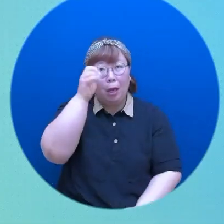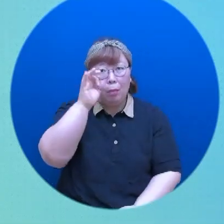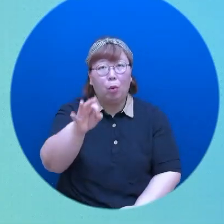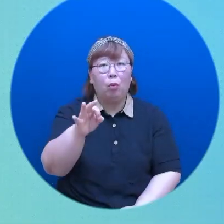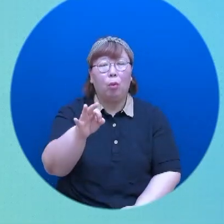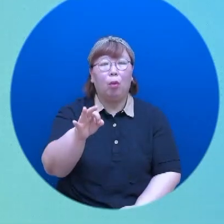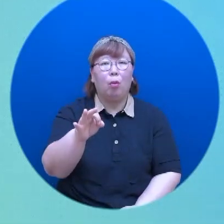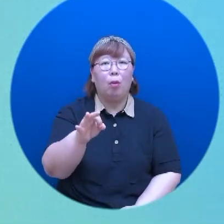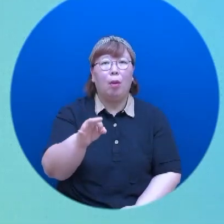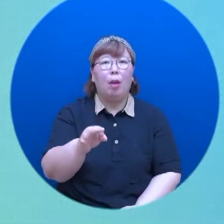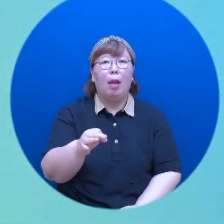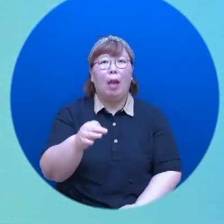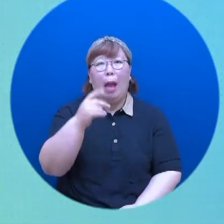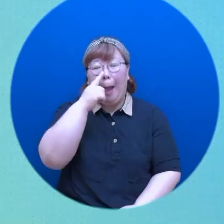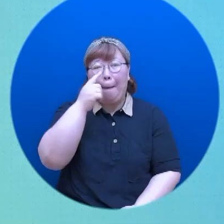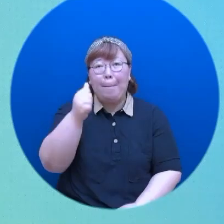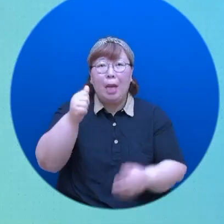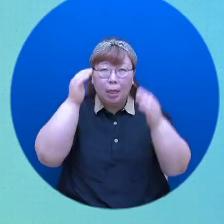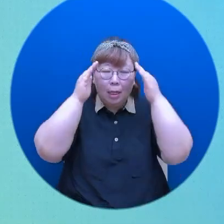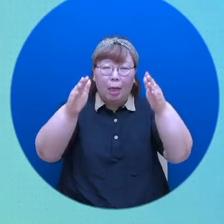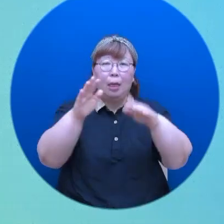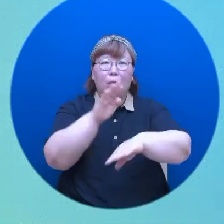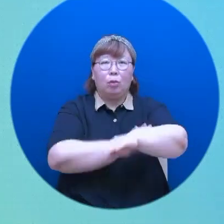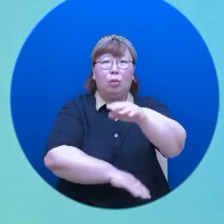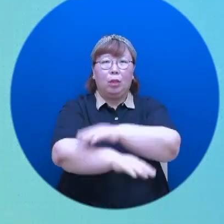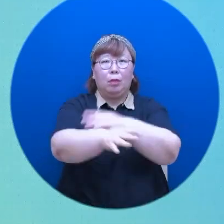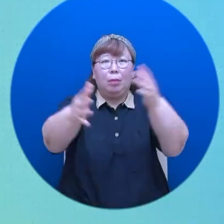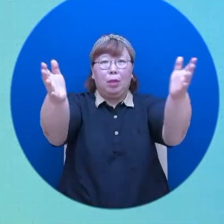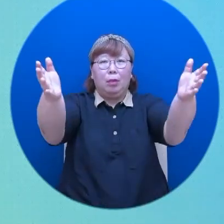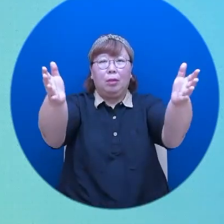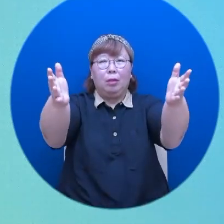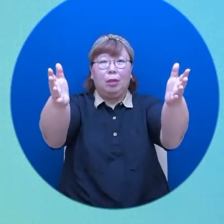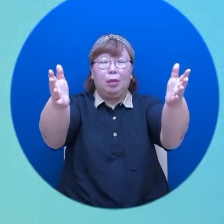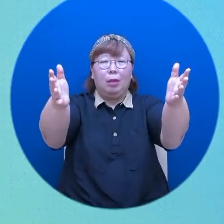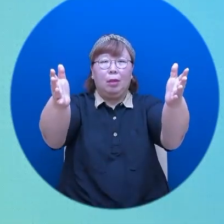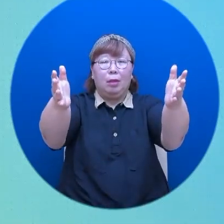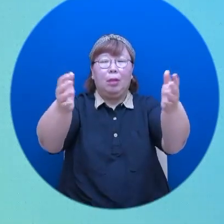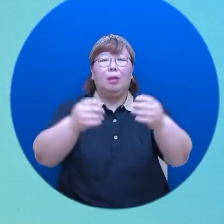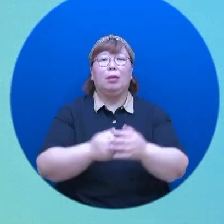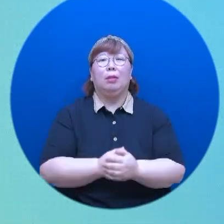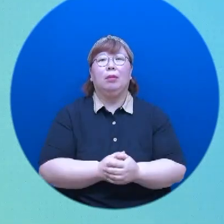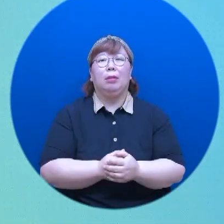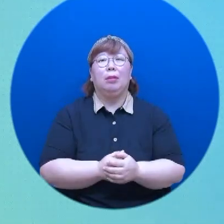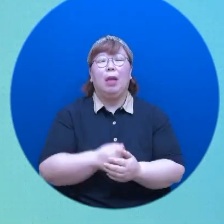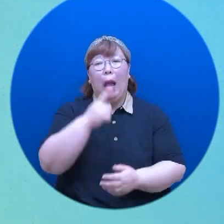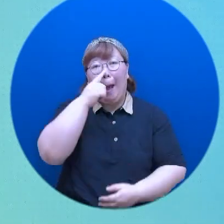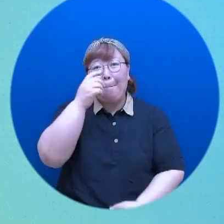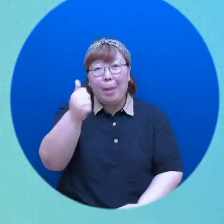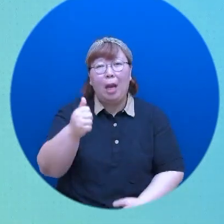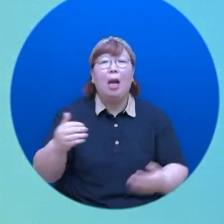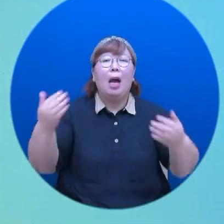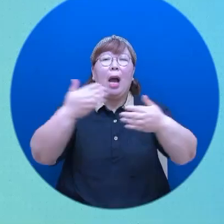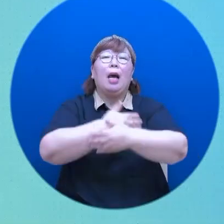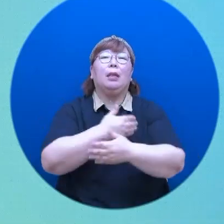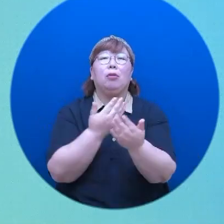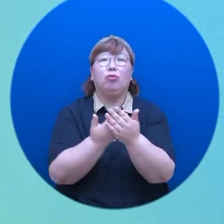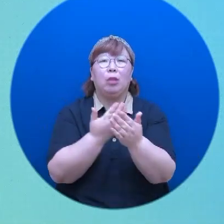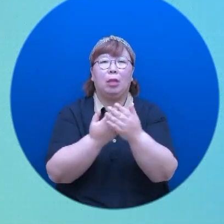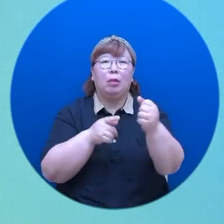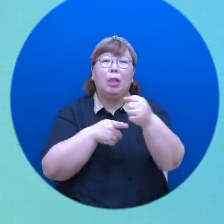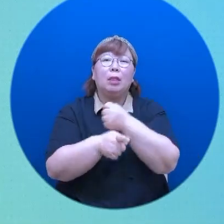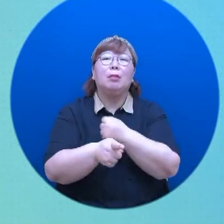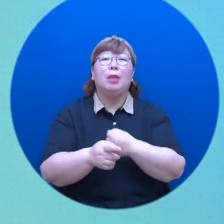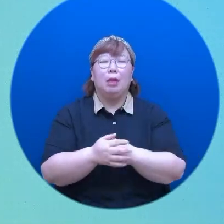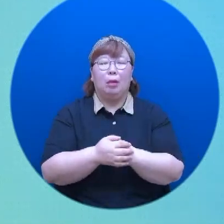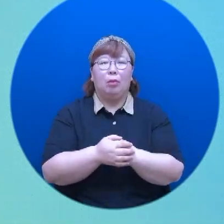두 팔을 아빠를 향해 쭉 내뻗었어요. 어떤 의미죠? 아빠 안아주세요 라는 의미죠.